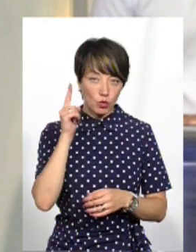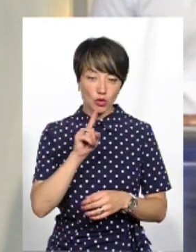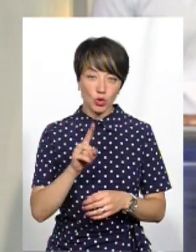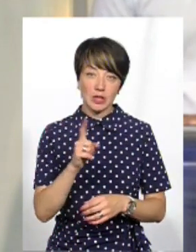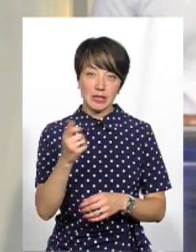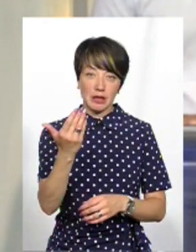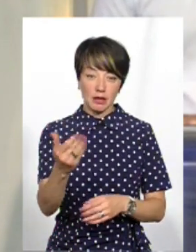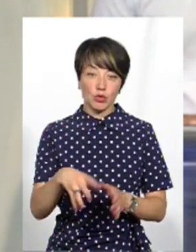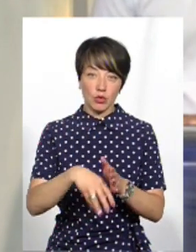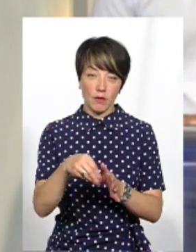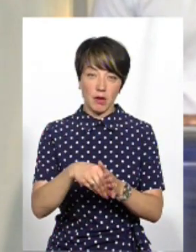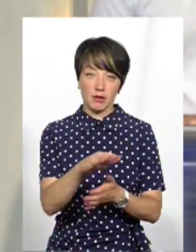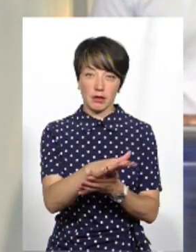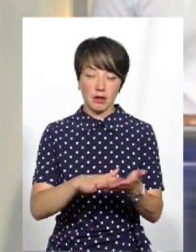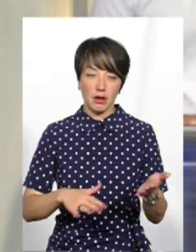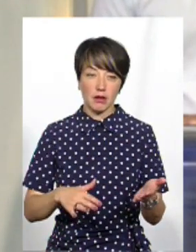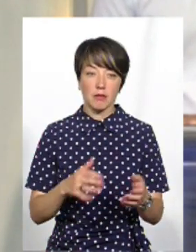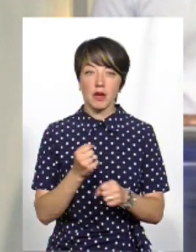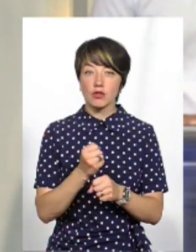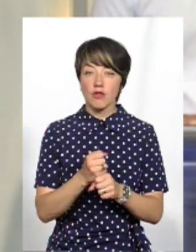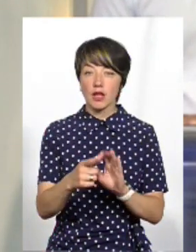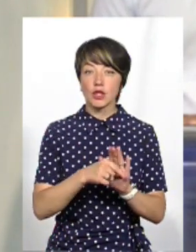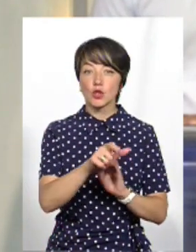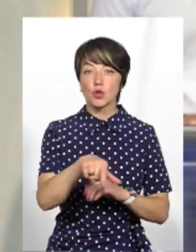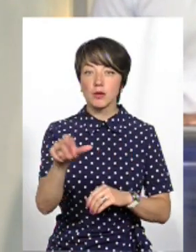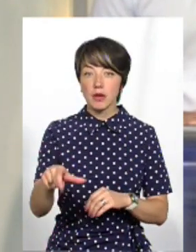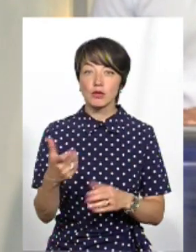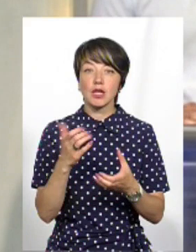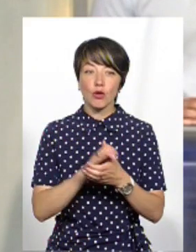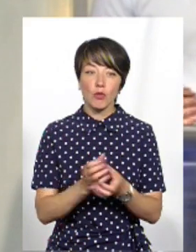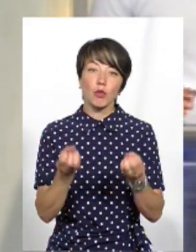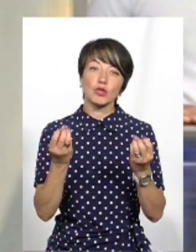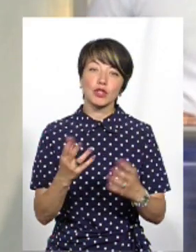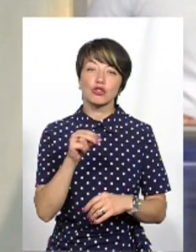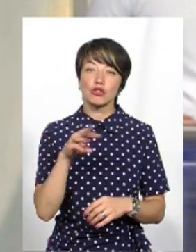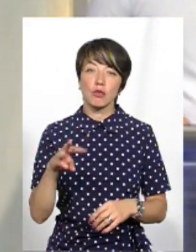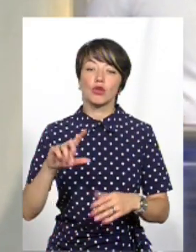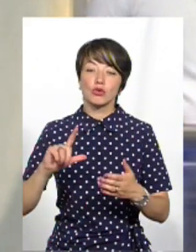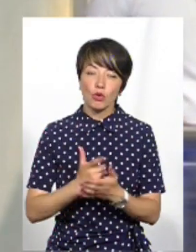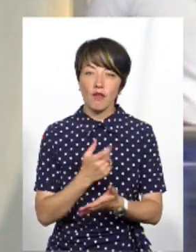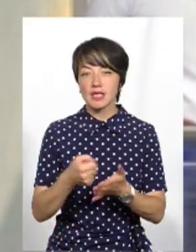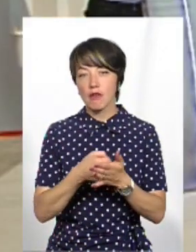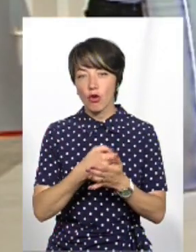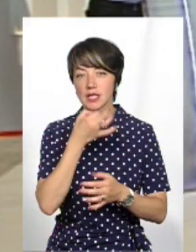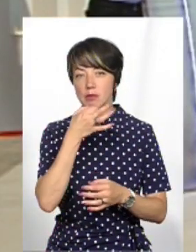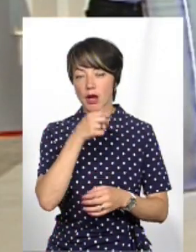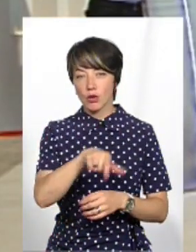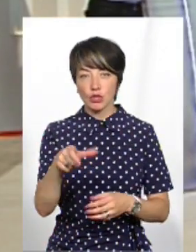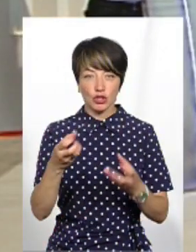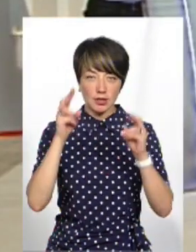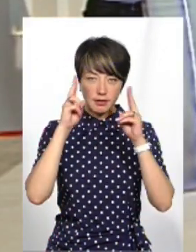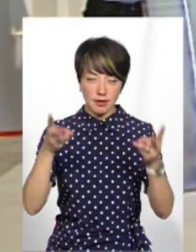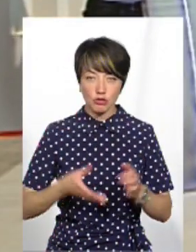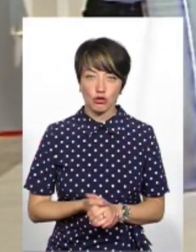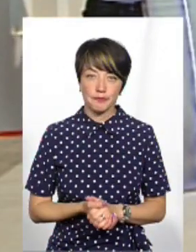що за них будуть голосувати і далі, так. Напевно, працювати з людьми, з якими ти знайомий, простіше, ніж, знову ж таки, завойовувати симпатію людей, яких ти